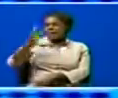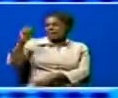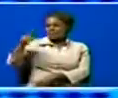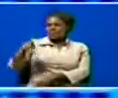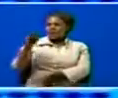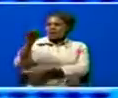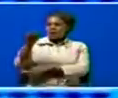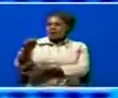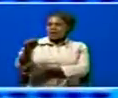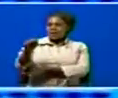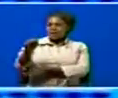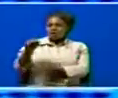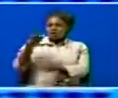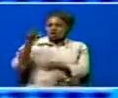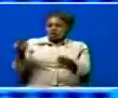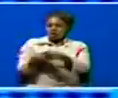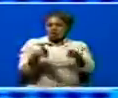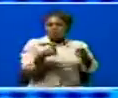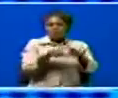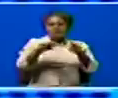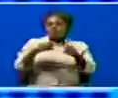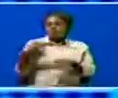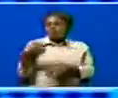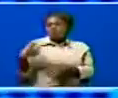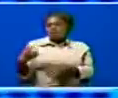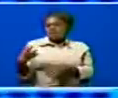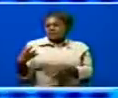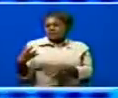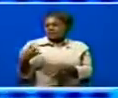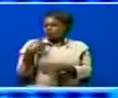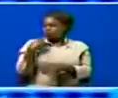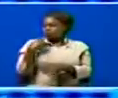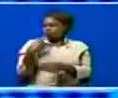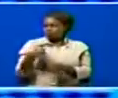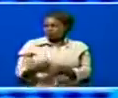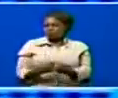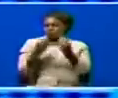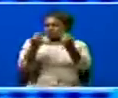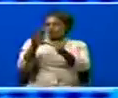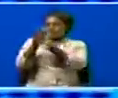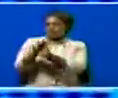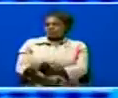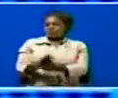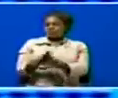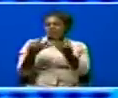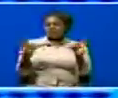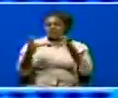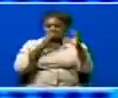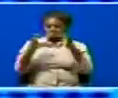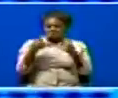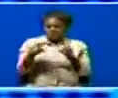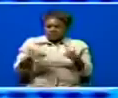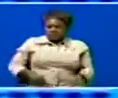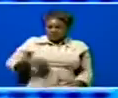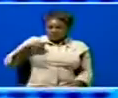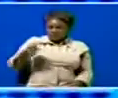ametoa wito kwa jumuiya ya kimataifa kuingilia kati kile anachokitaja kama ukandamizaji wa uhuru wa kujieleza. Lissu aliyeponea